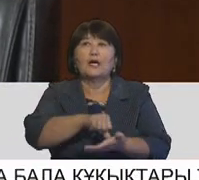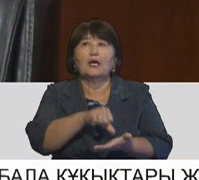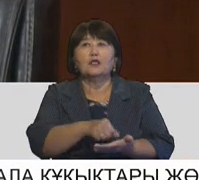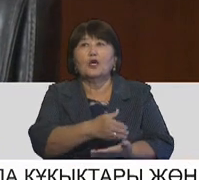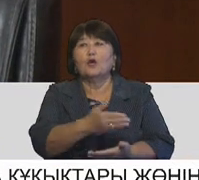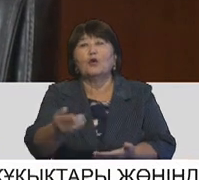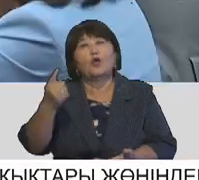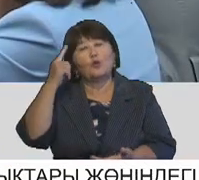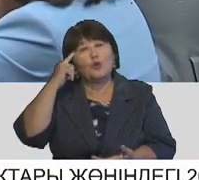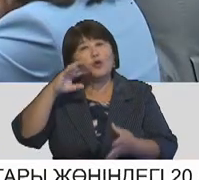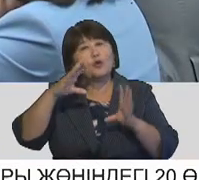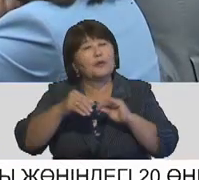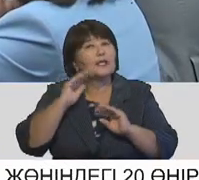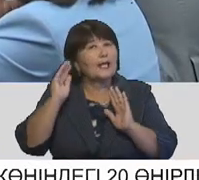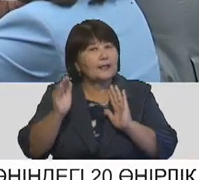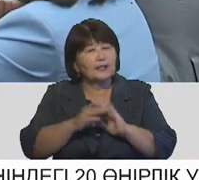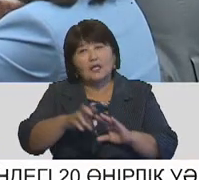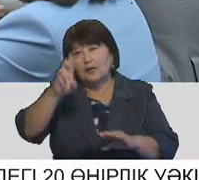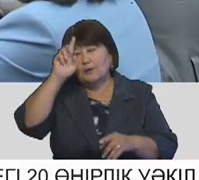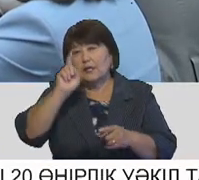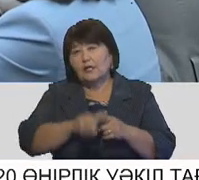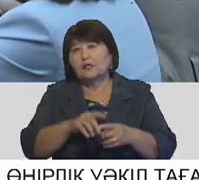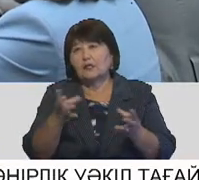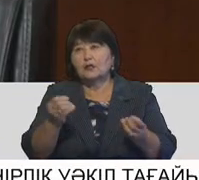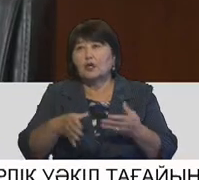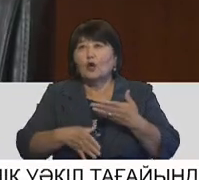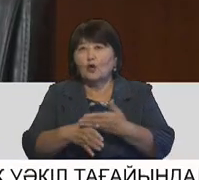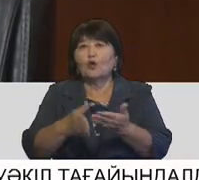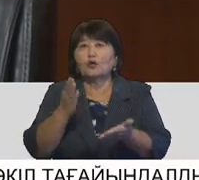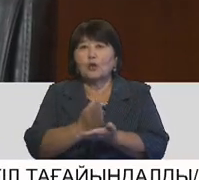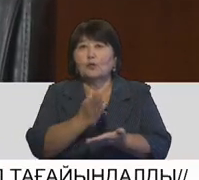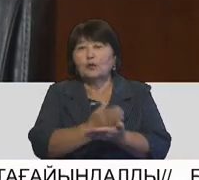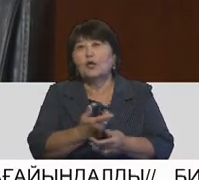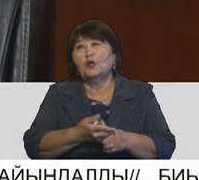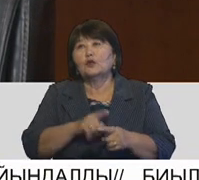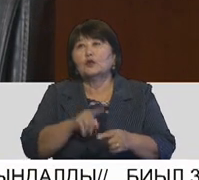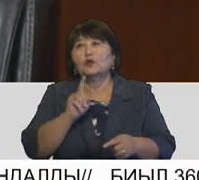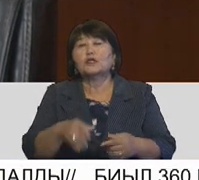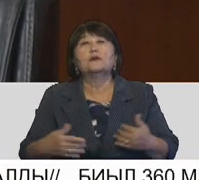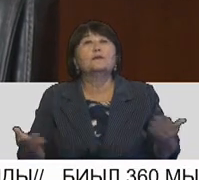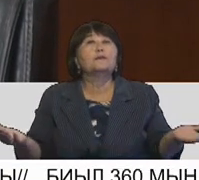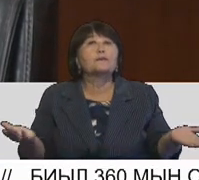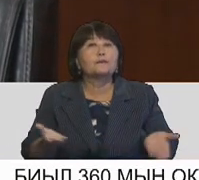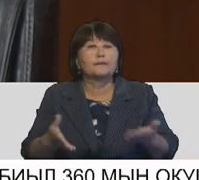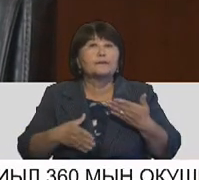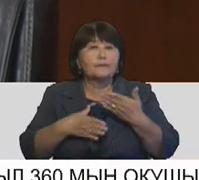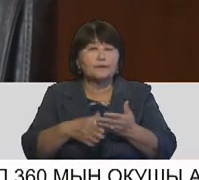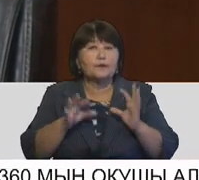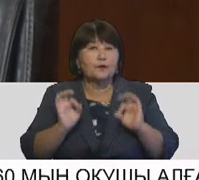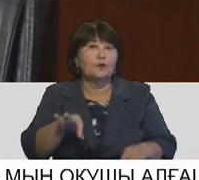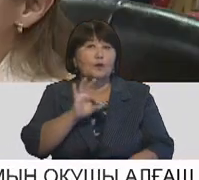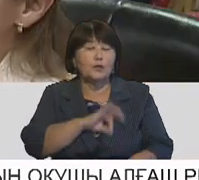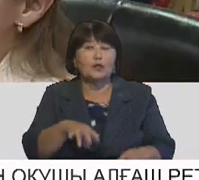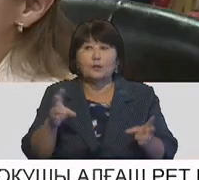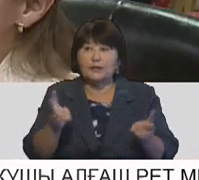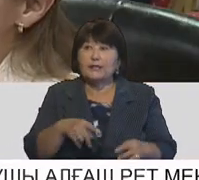олардың ой-пікірлерін тыңдайық. Мемлекет тарапынан үлкен қолдаулар болып жатыр. Сол жерде біз қалай сол қолдауларды дұрыс пайдалануымыз